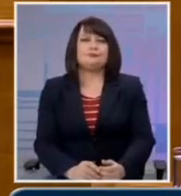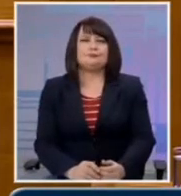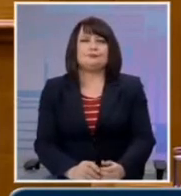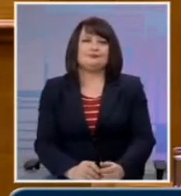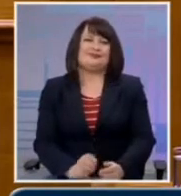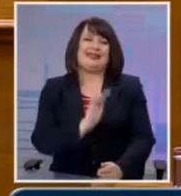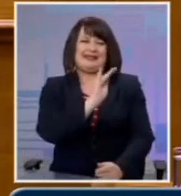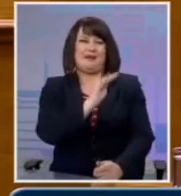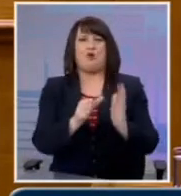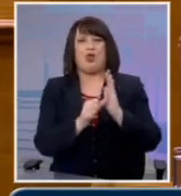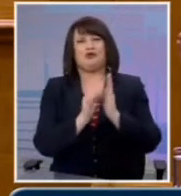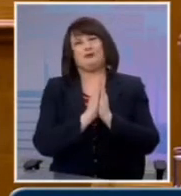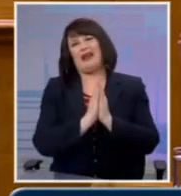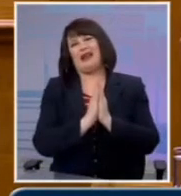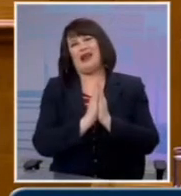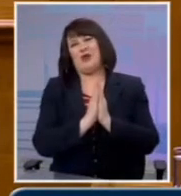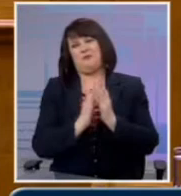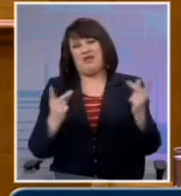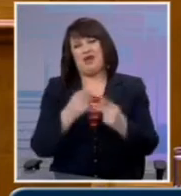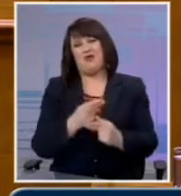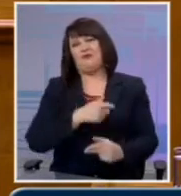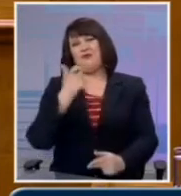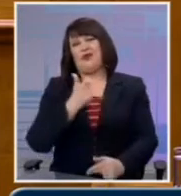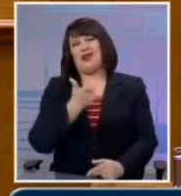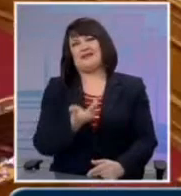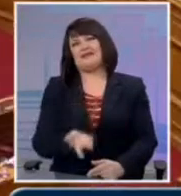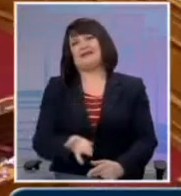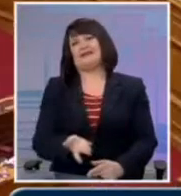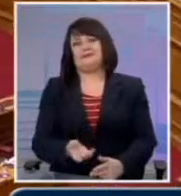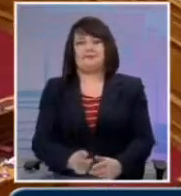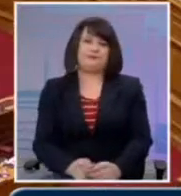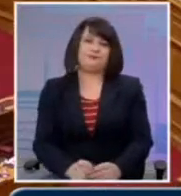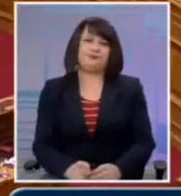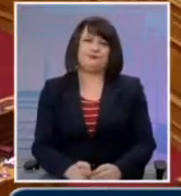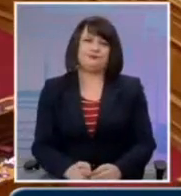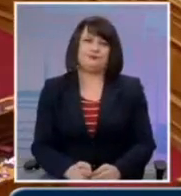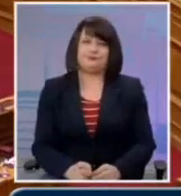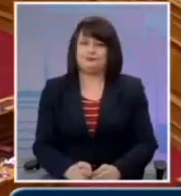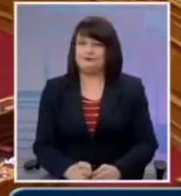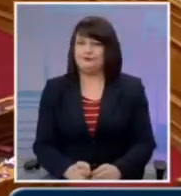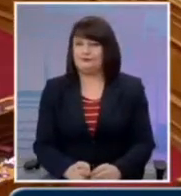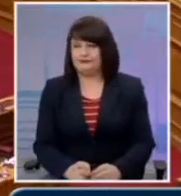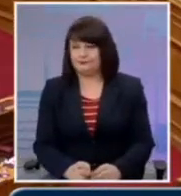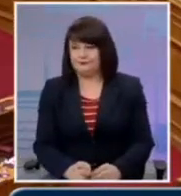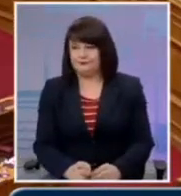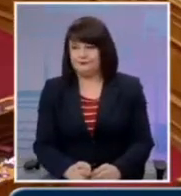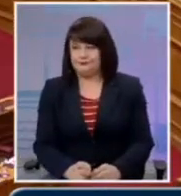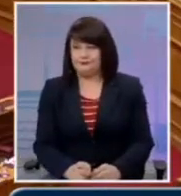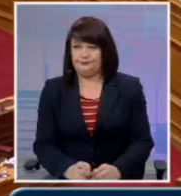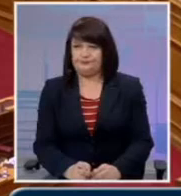Κύριε Δαβάκη, παρακαλώ πολύ. Κύριε Δαβάκη, γιατί με την... Όχι. Δεν σας ακούω. Δεν το συζητάμε τώρα